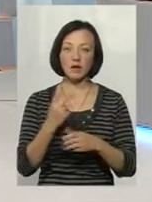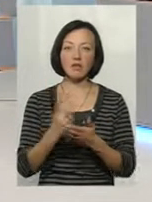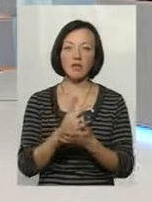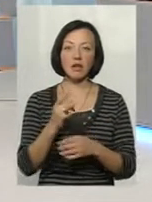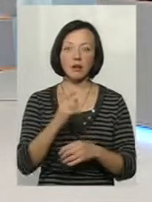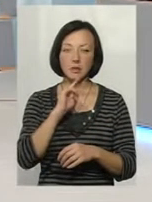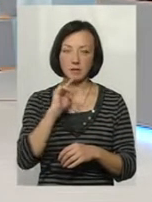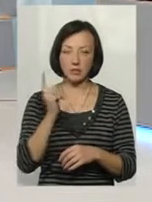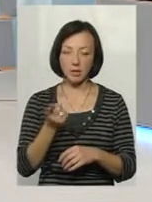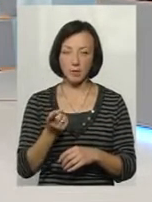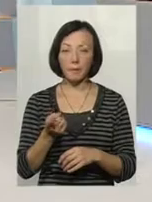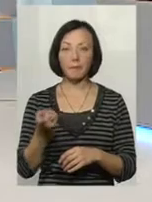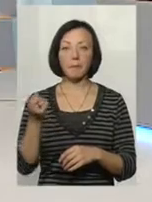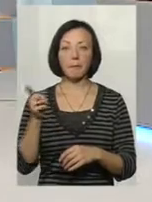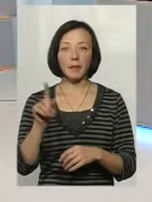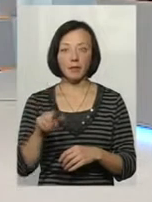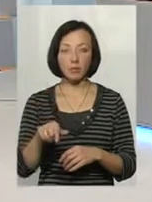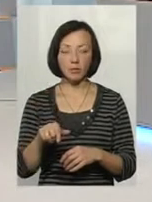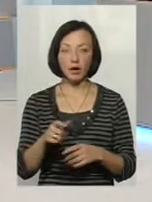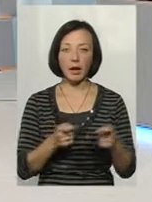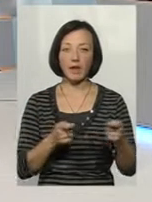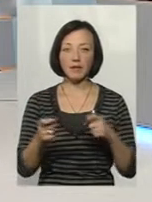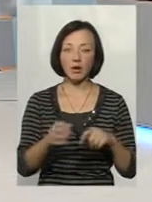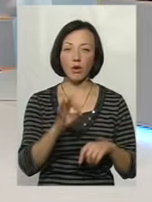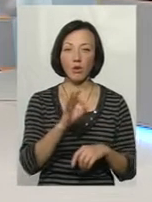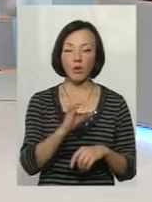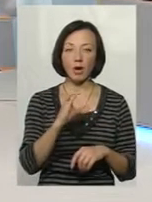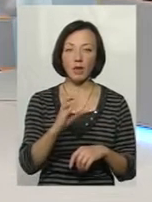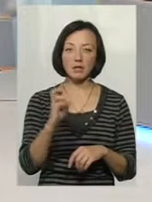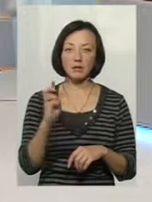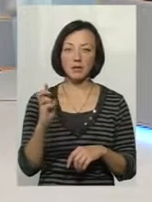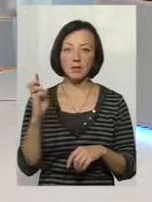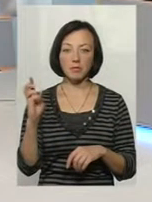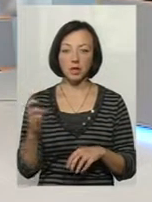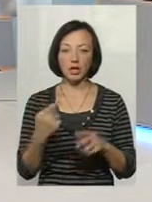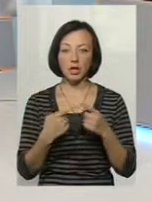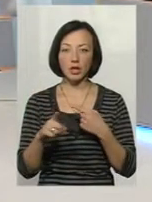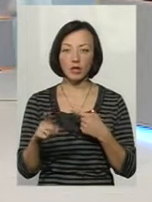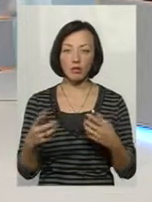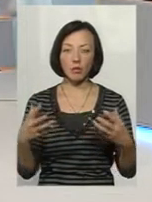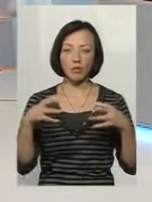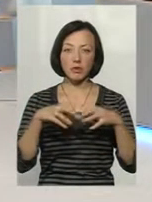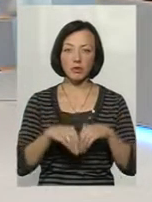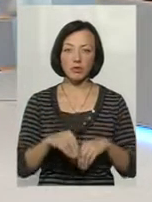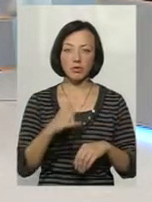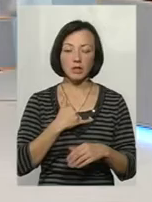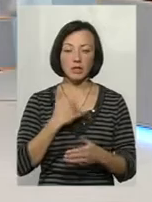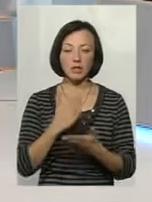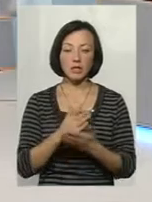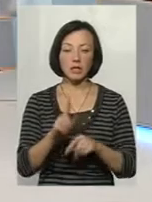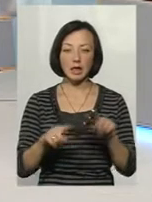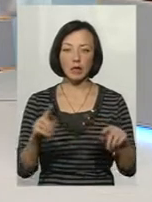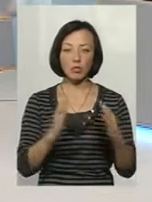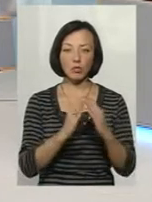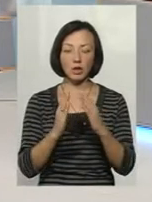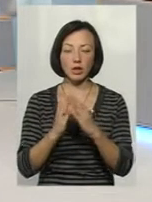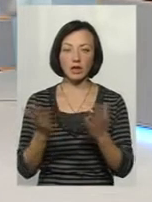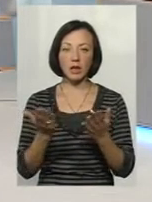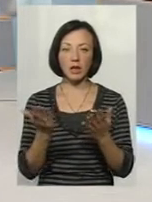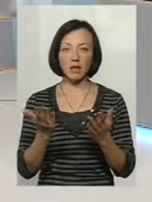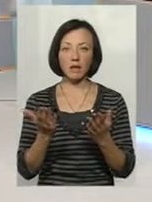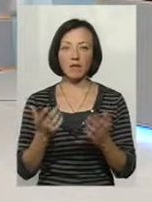рік. Тобто керівник ОСББ, ну, іншого об'єднання, в нас є деякі будинки, які